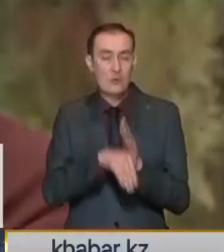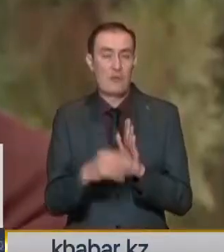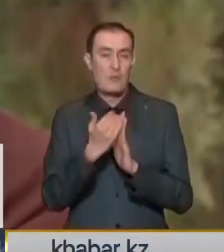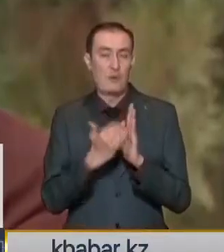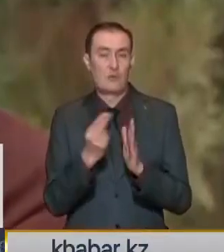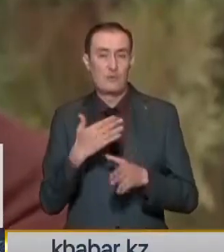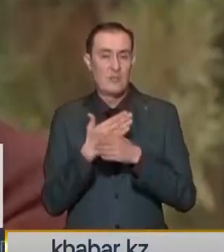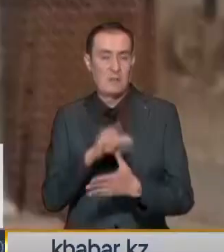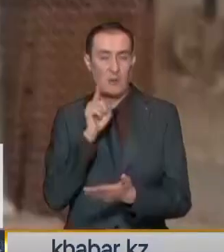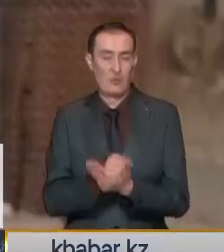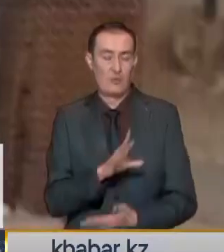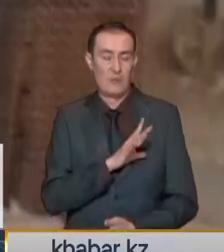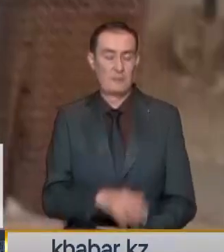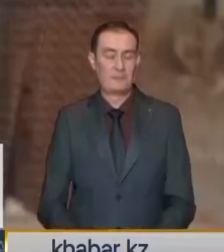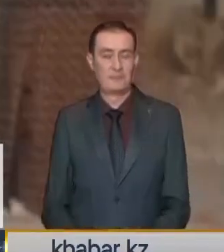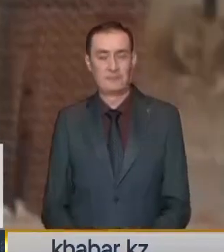программу субсидирования.